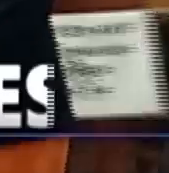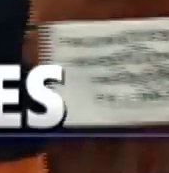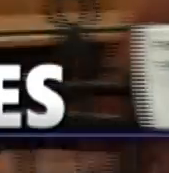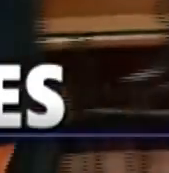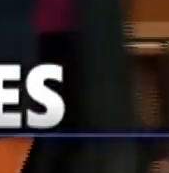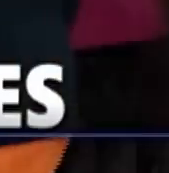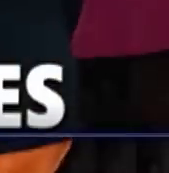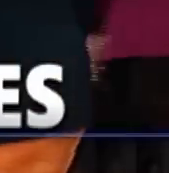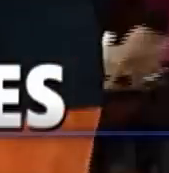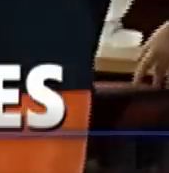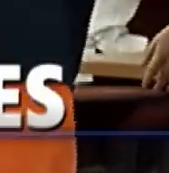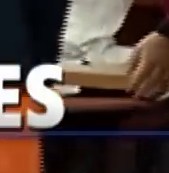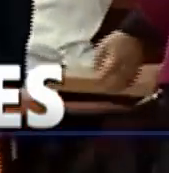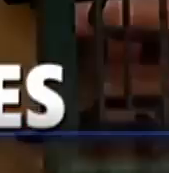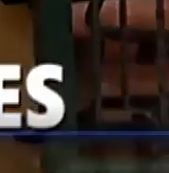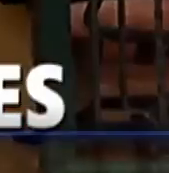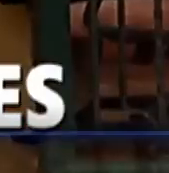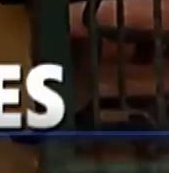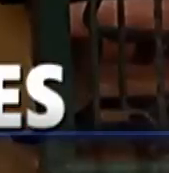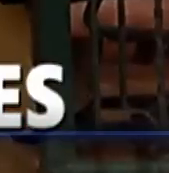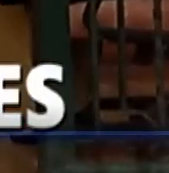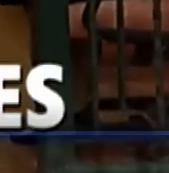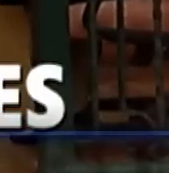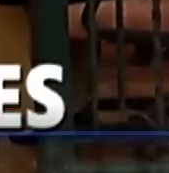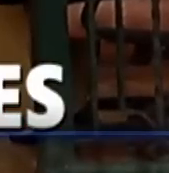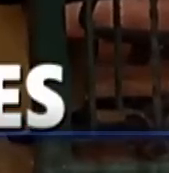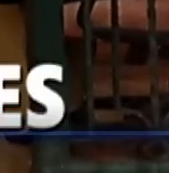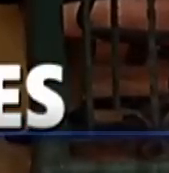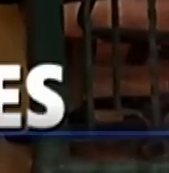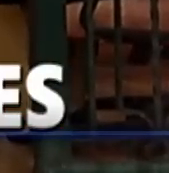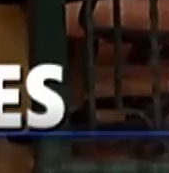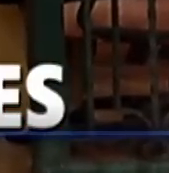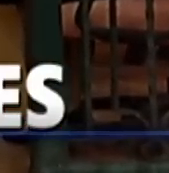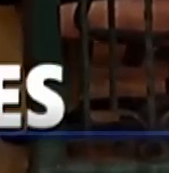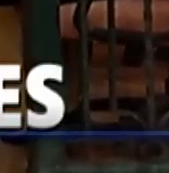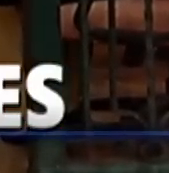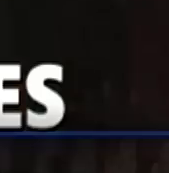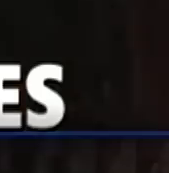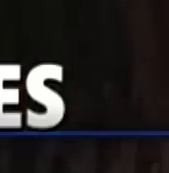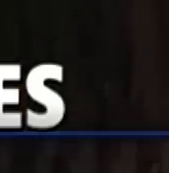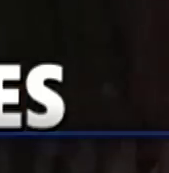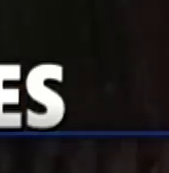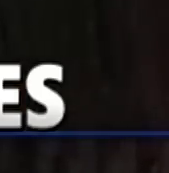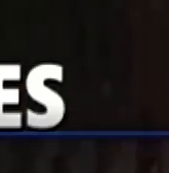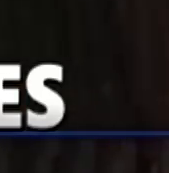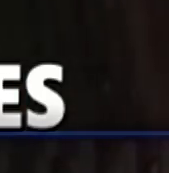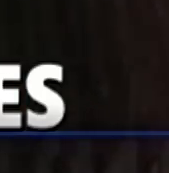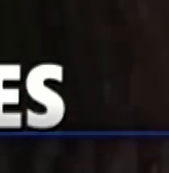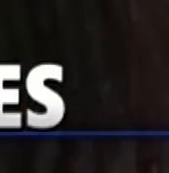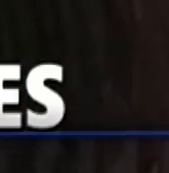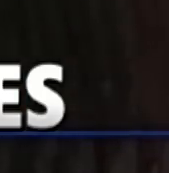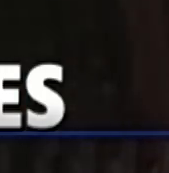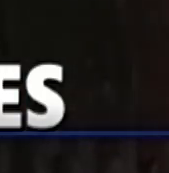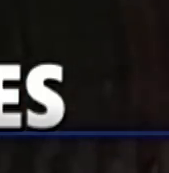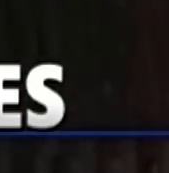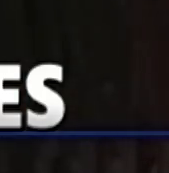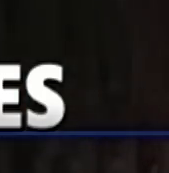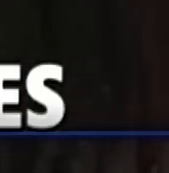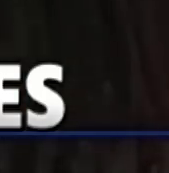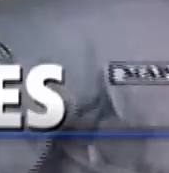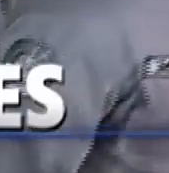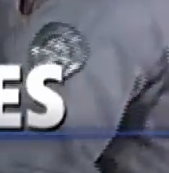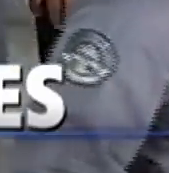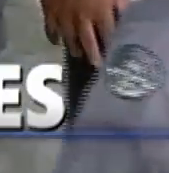Binansagang pork barrel scam queen Janet Lim Napoles inabsuelto ng Sandigan Bayan sa 16 pang PDAF cases na konektado kay Senator Bong